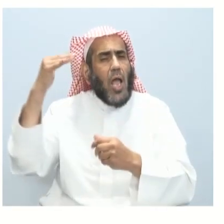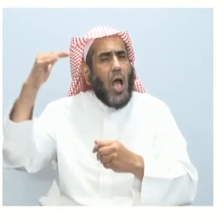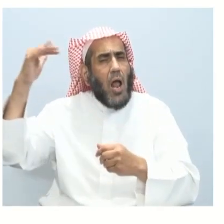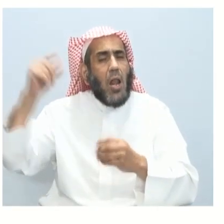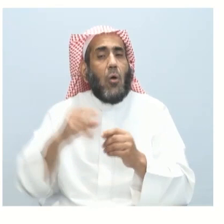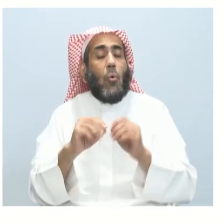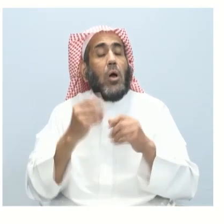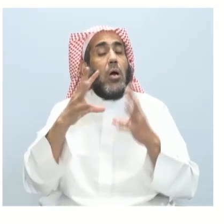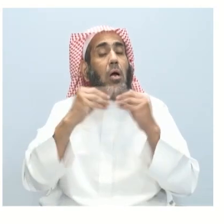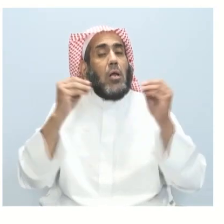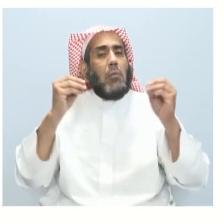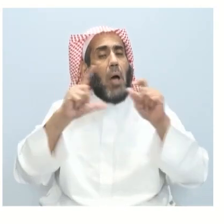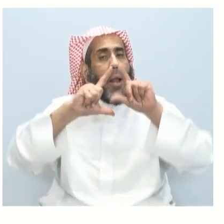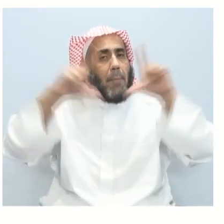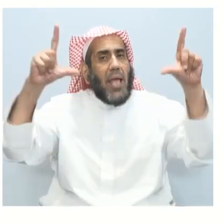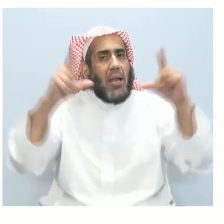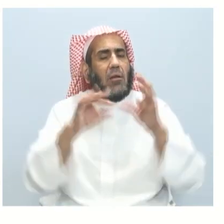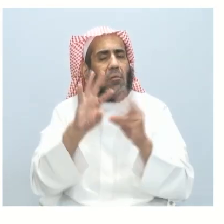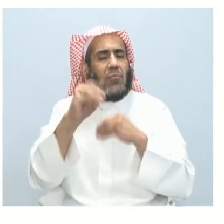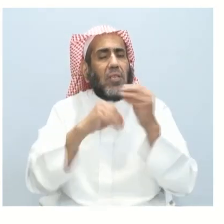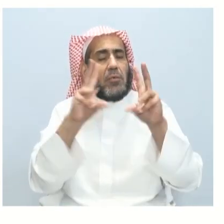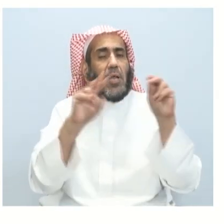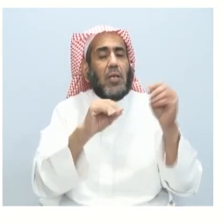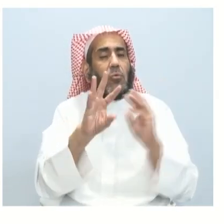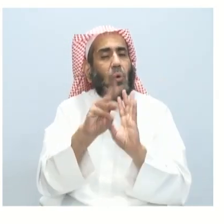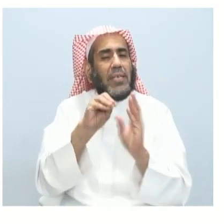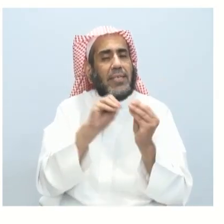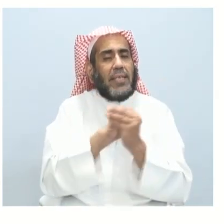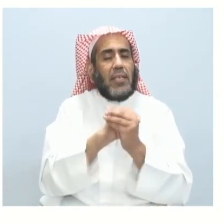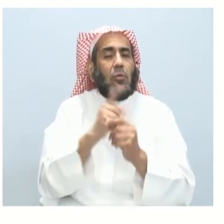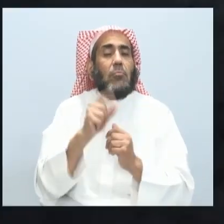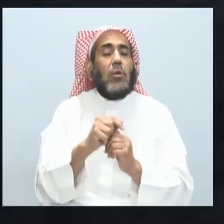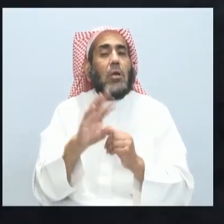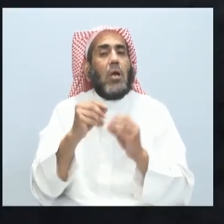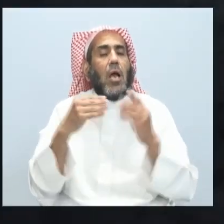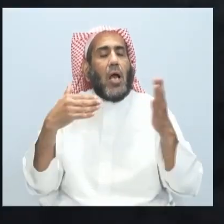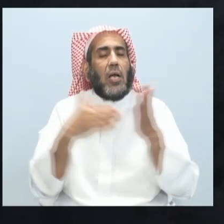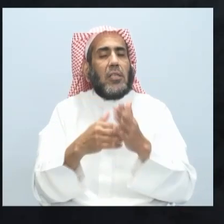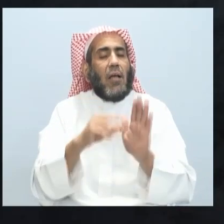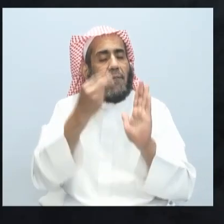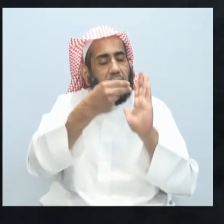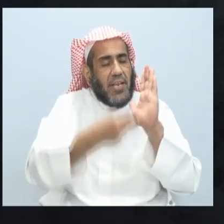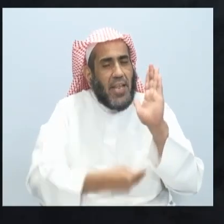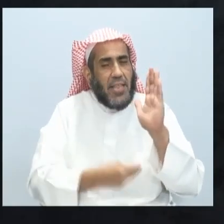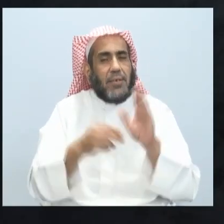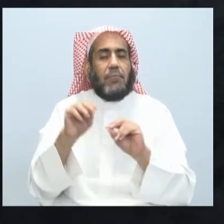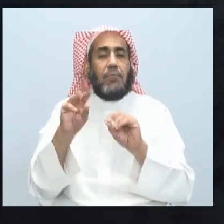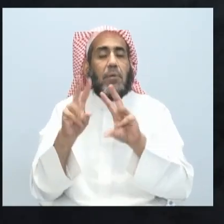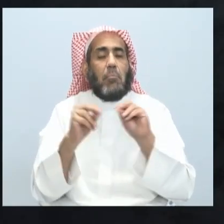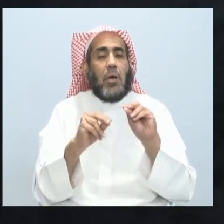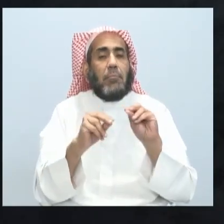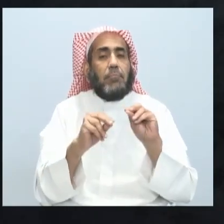ان علم البيان طبعا في التشبيهات والاستعارات هو الذي يقف فيه الخيال وكيف انه يذكر ذلك وايضا حتى في النثر في